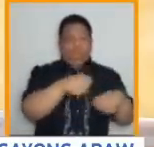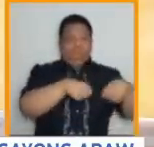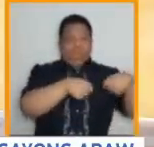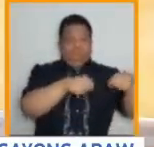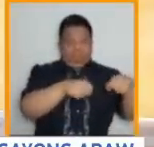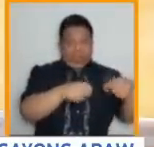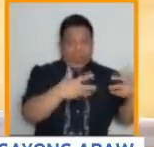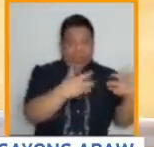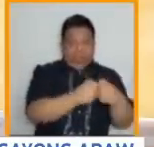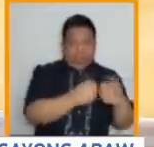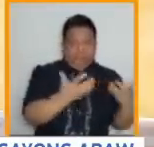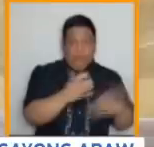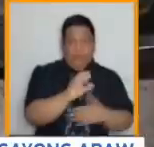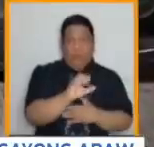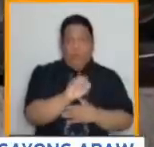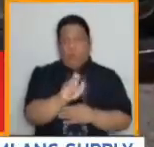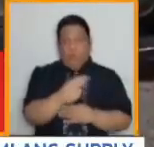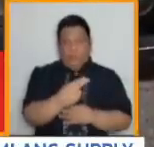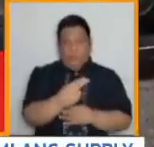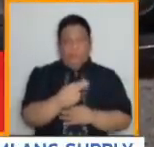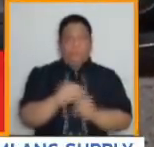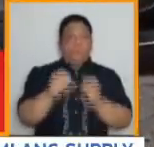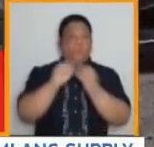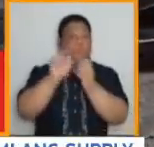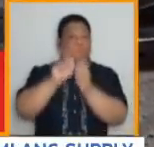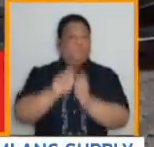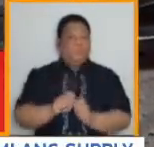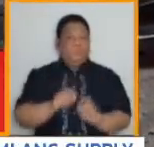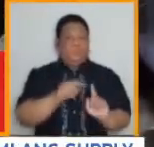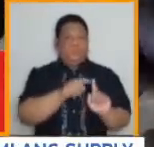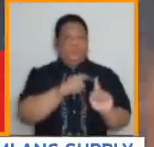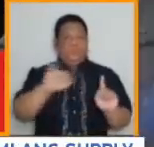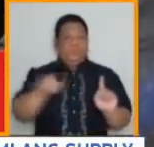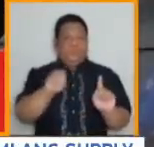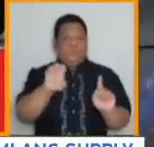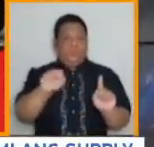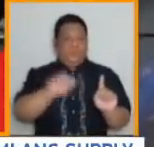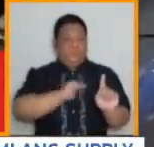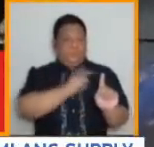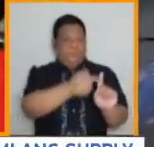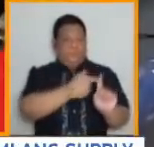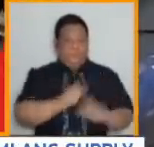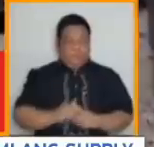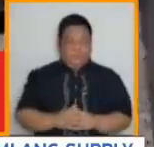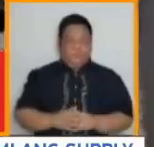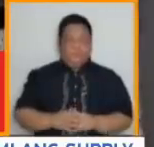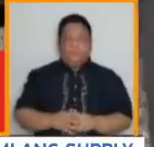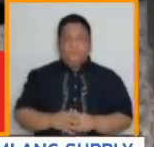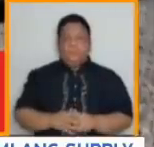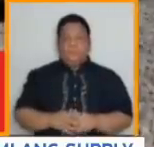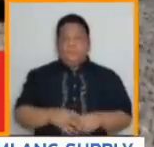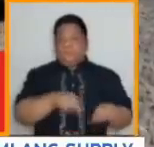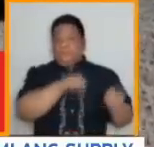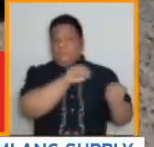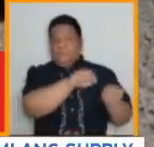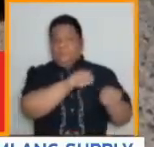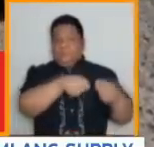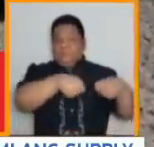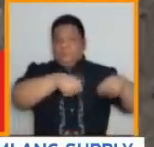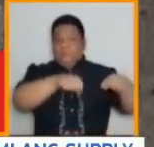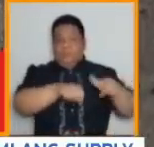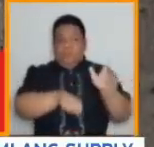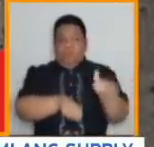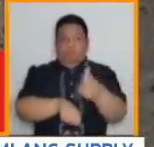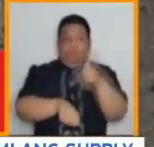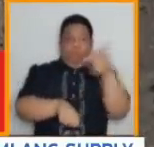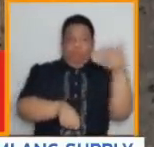si James Agustin. Tumila po ng isang motorcycle rider matapos maaksidente sa bahaging ito ng Commonwealth